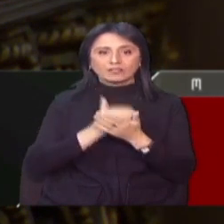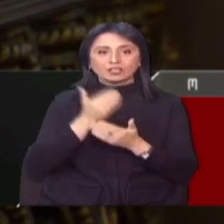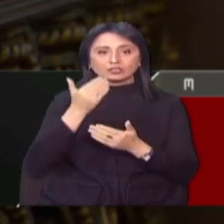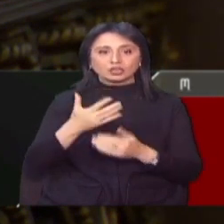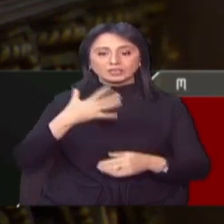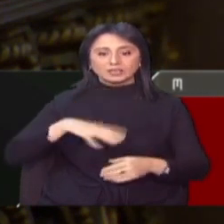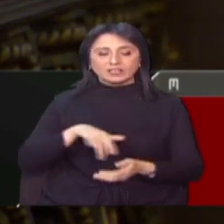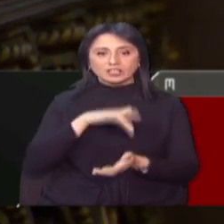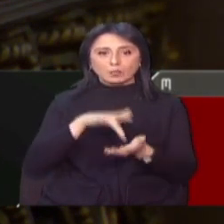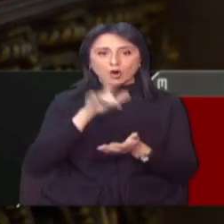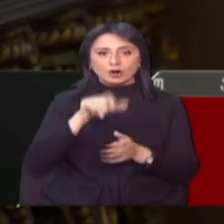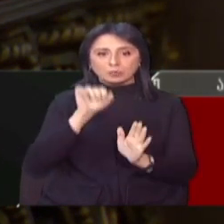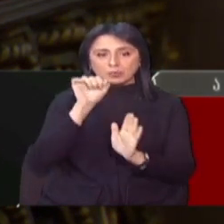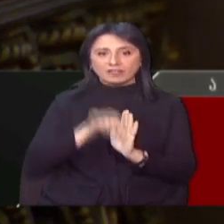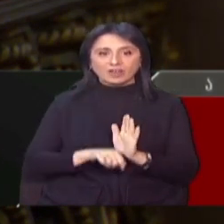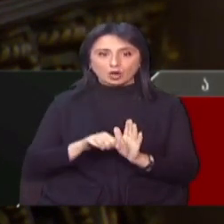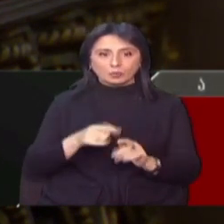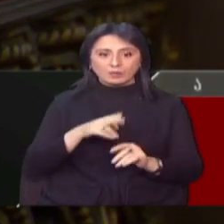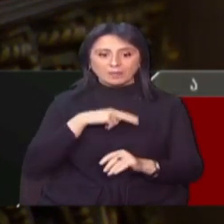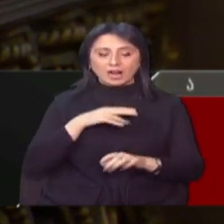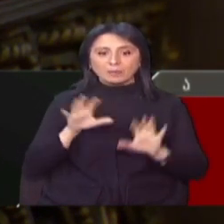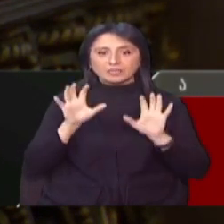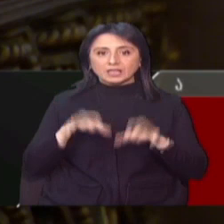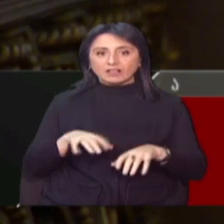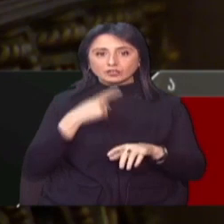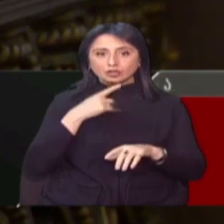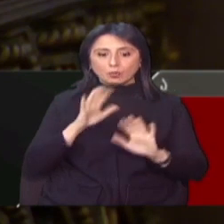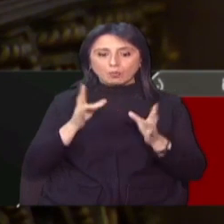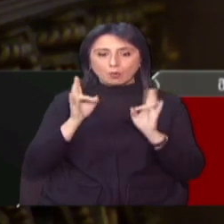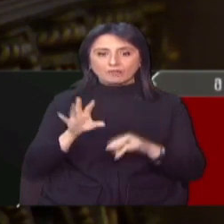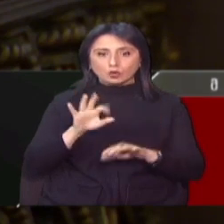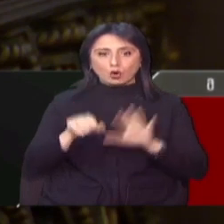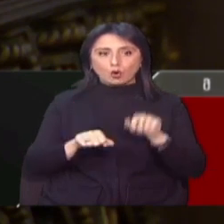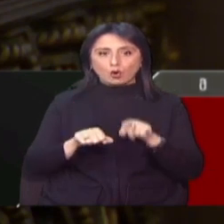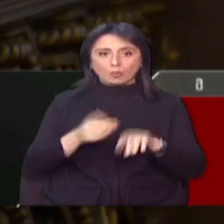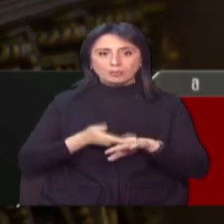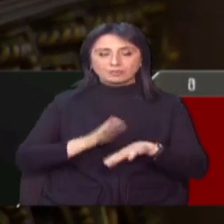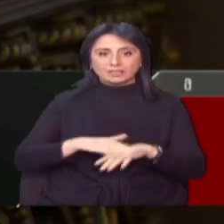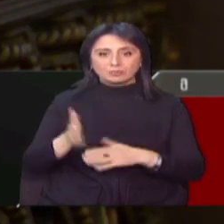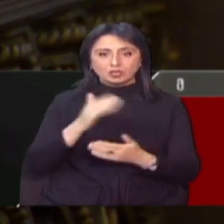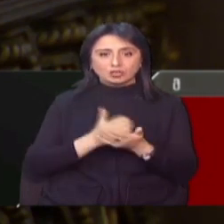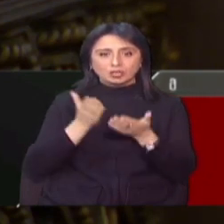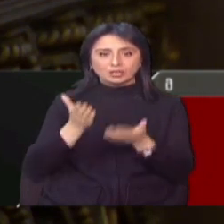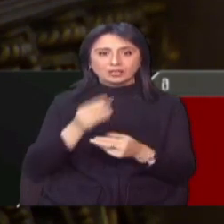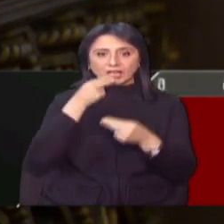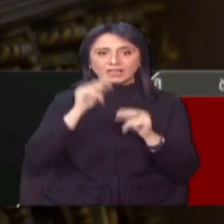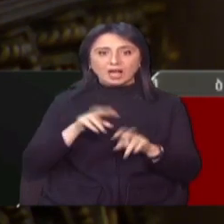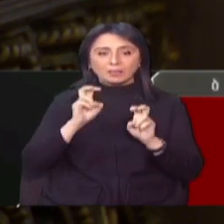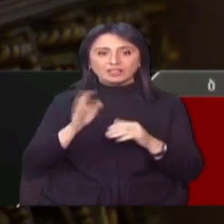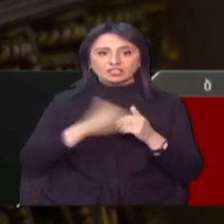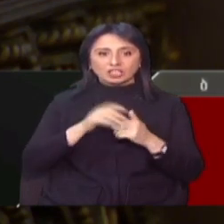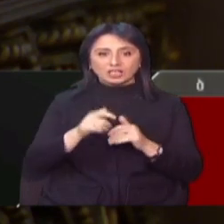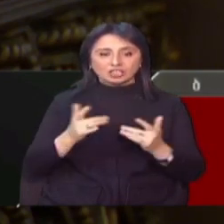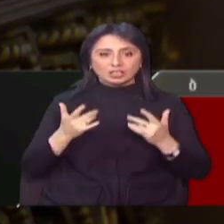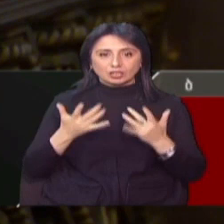მიერ საქართველოს მოქალაქის მკვლელობის ფაქტი პარლამენტის თავმჯდომარემ მომხდარს ოკუპაციის მძიმე შედეგს უწოდებს და დამნაშავეების